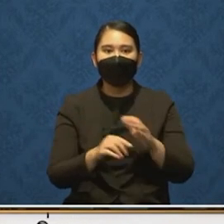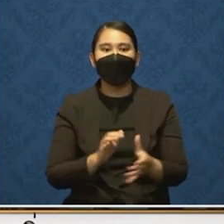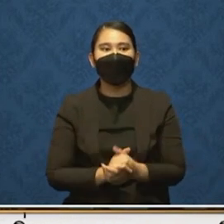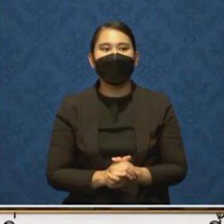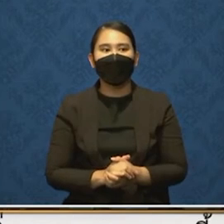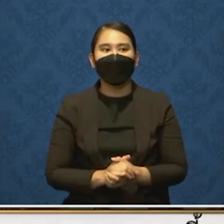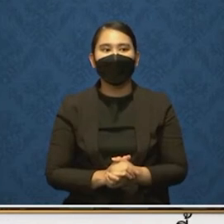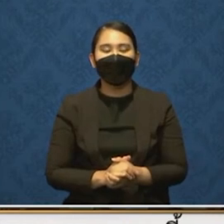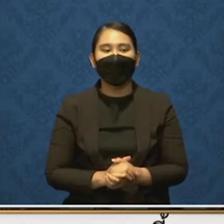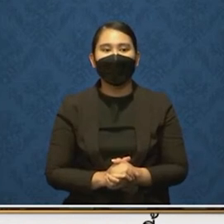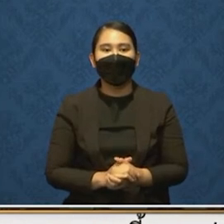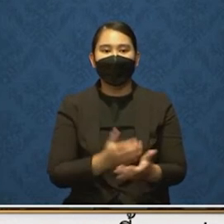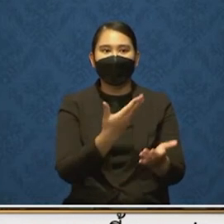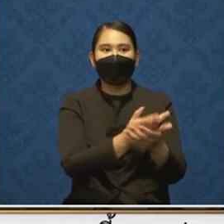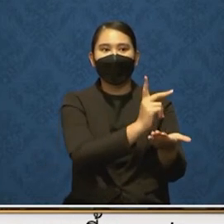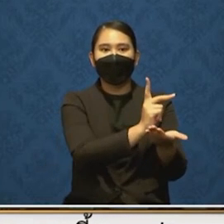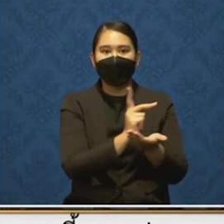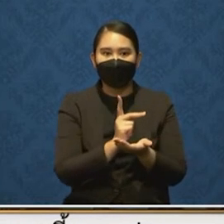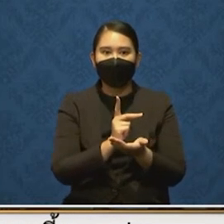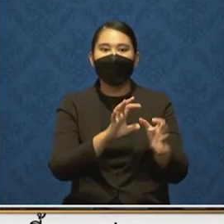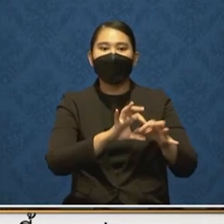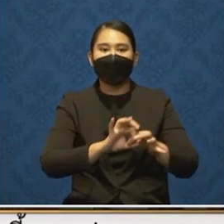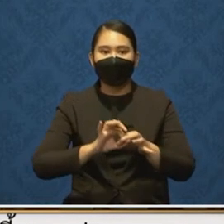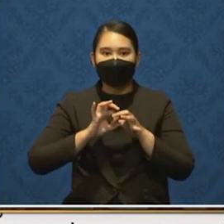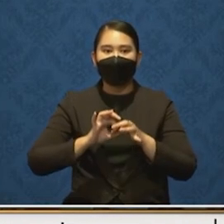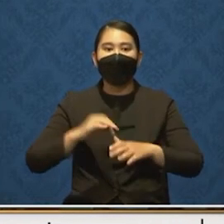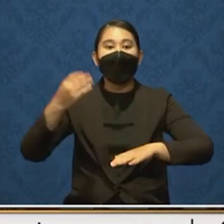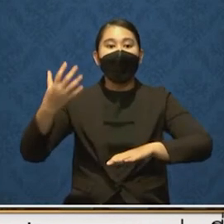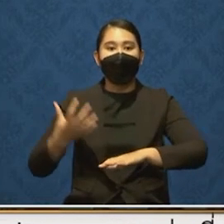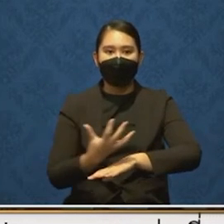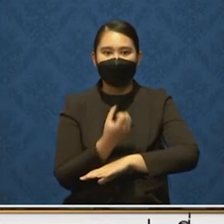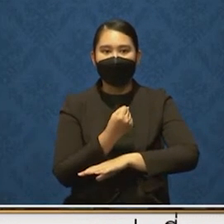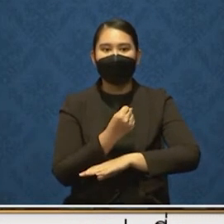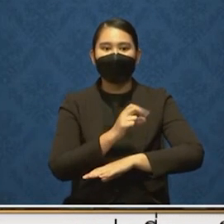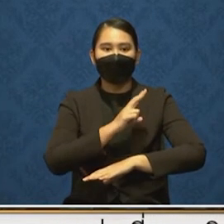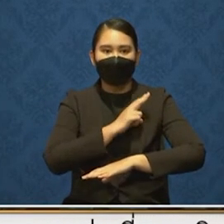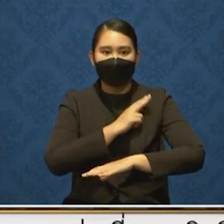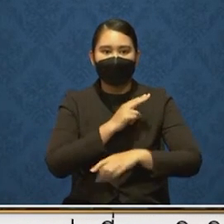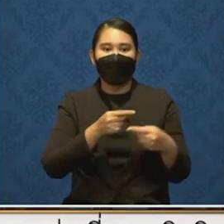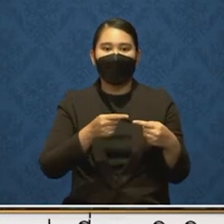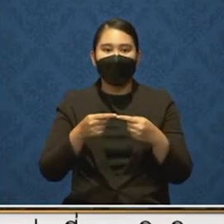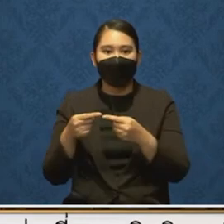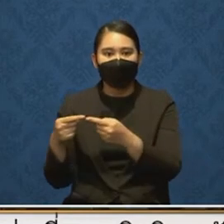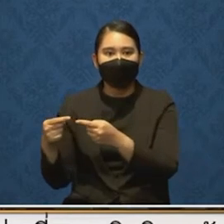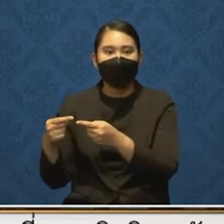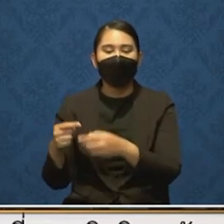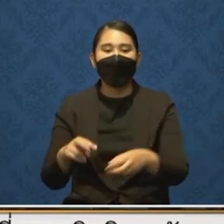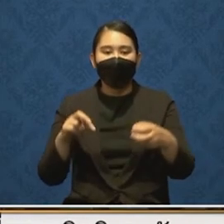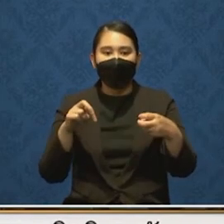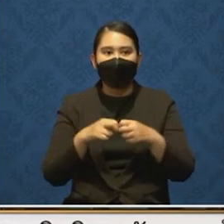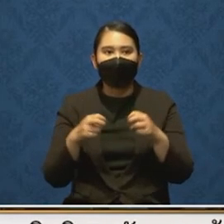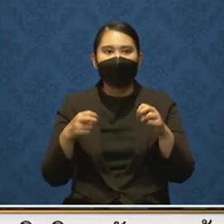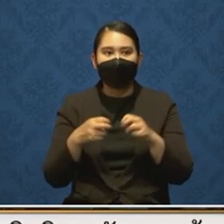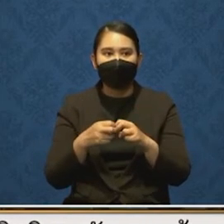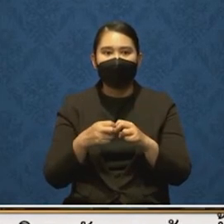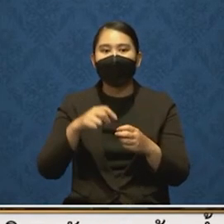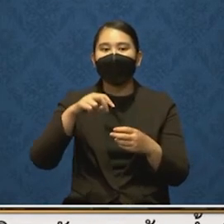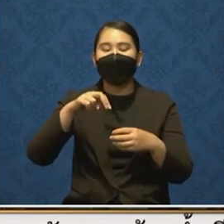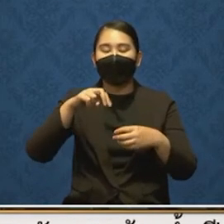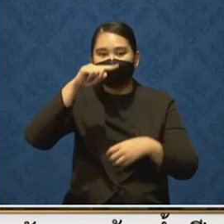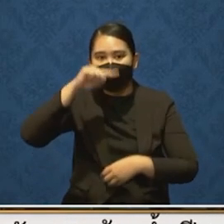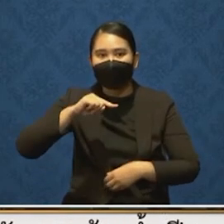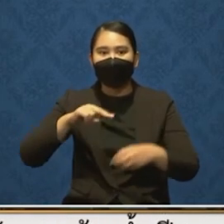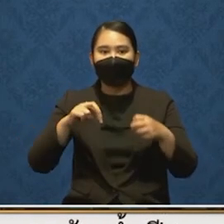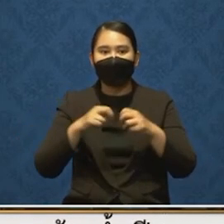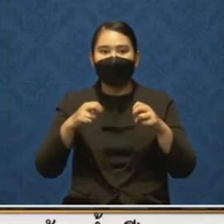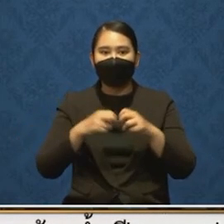เงินเพื่นำไปใช้พระโชในการสืบทอดอำนะจจัดงบมานโดยไม่เข้ใจปัญหาของประเทศและประชาชน